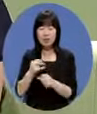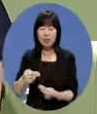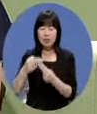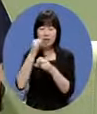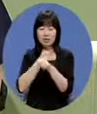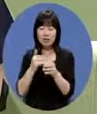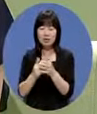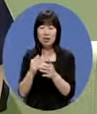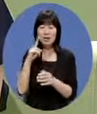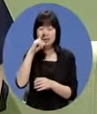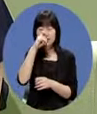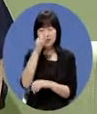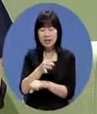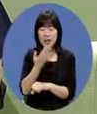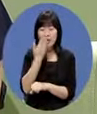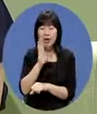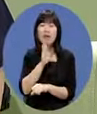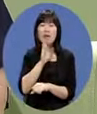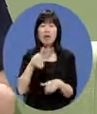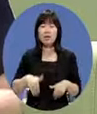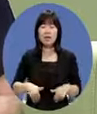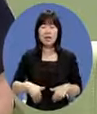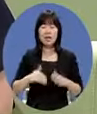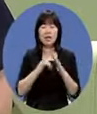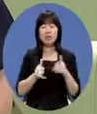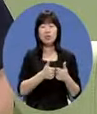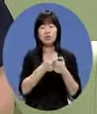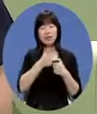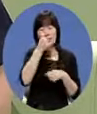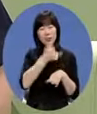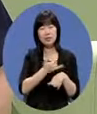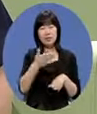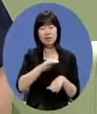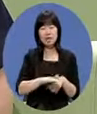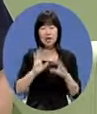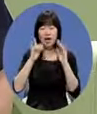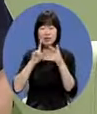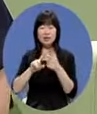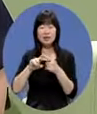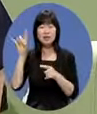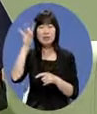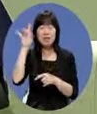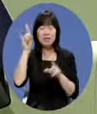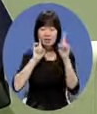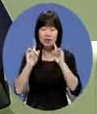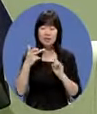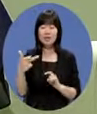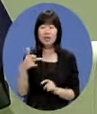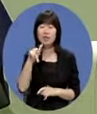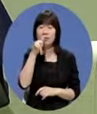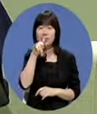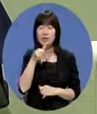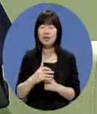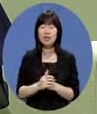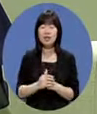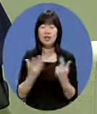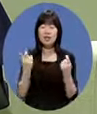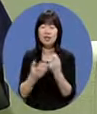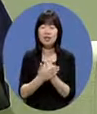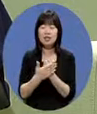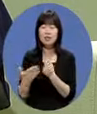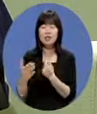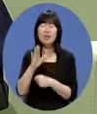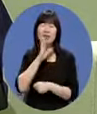가지고 짜장면을 사 먹어야 돼요. 그래서 이제 가족 상담을 했는데 이 아이들이 의외로 상처가 굉장히 많았어요. 그래요. 그러다